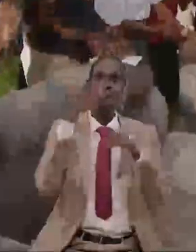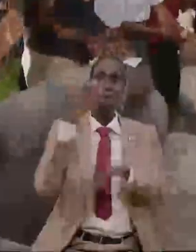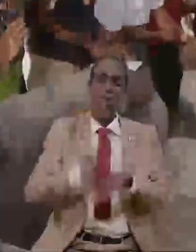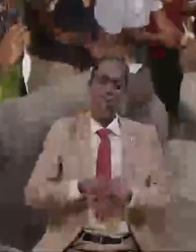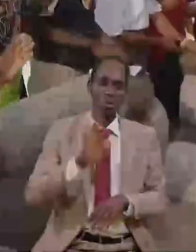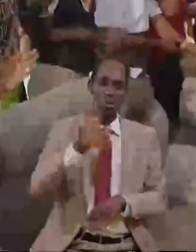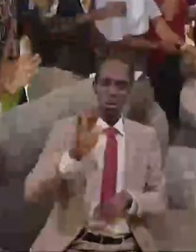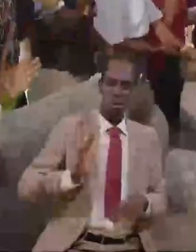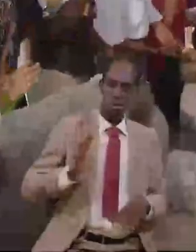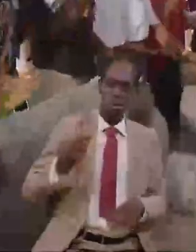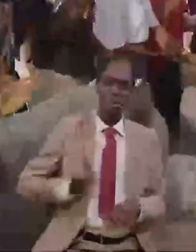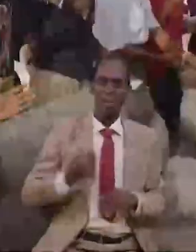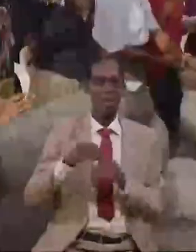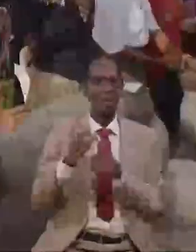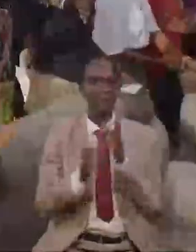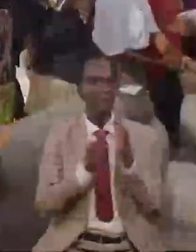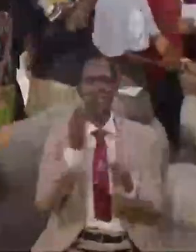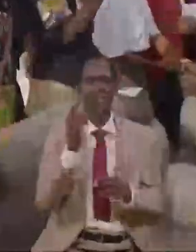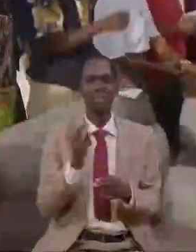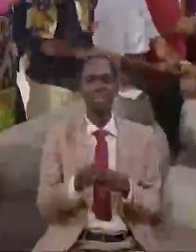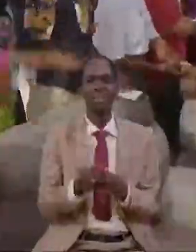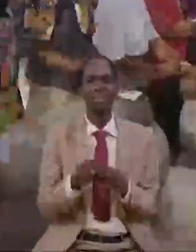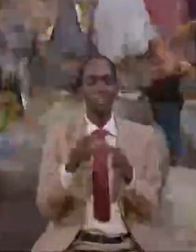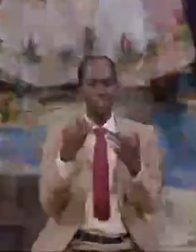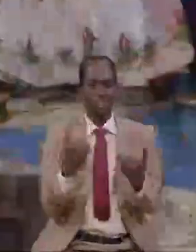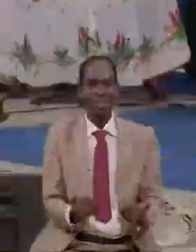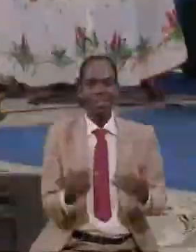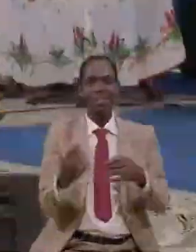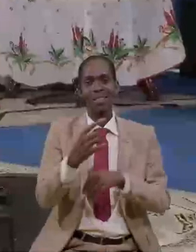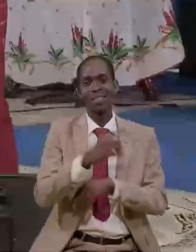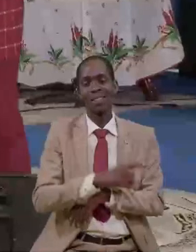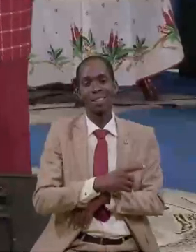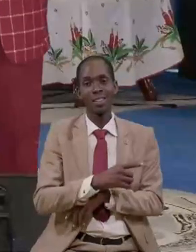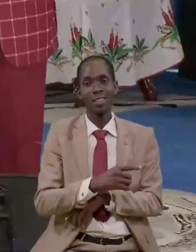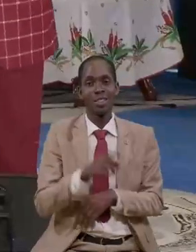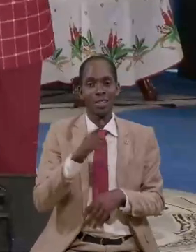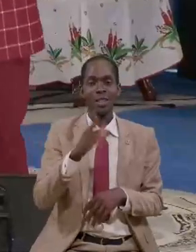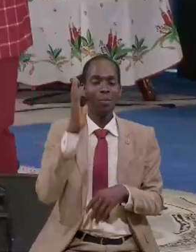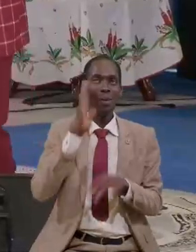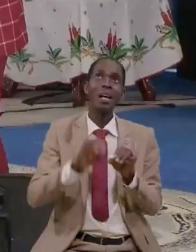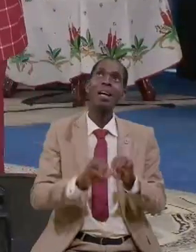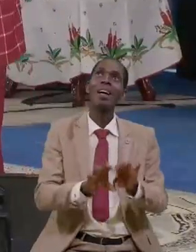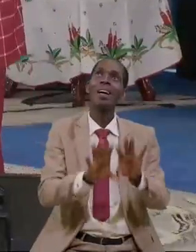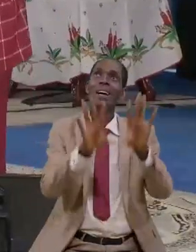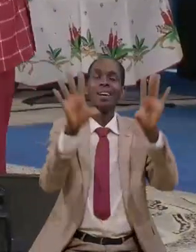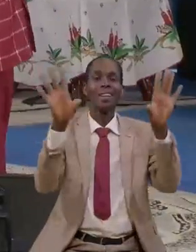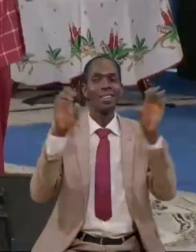sera déposé dans ton âme aujourd'hui. Tu vas briller.